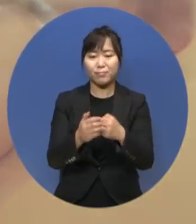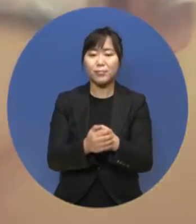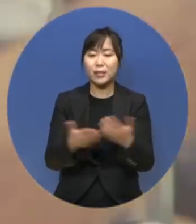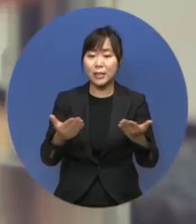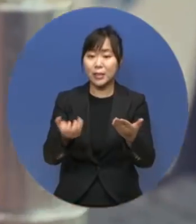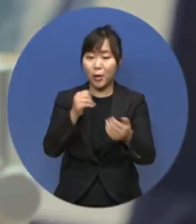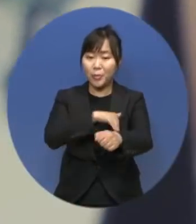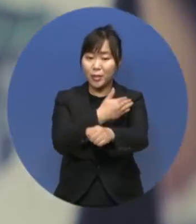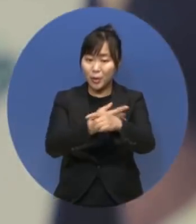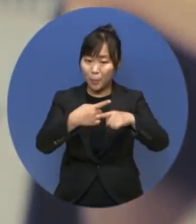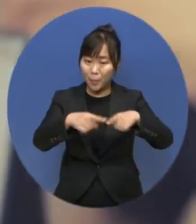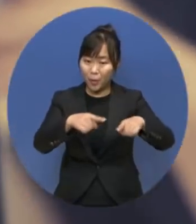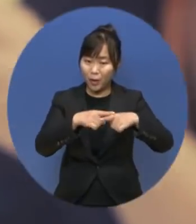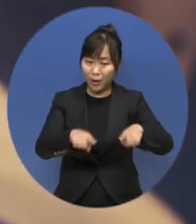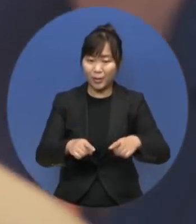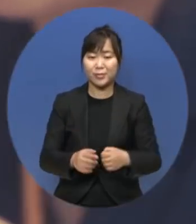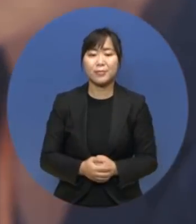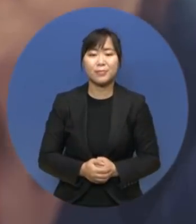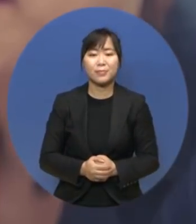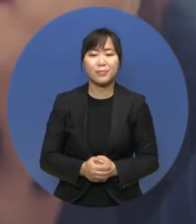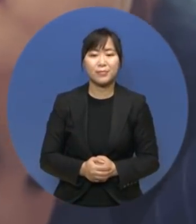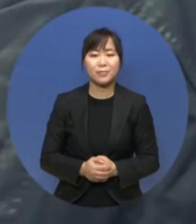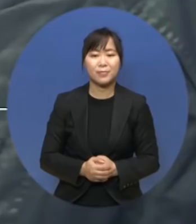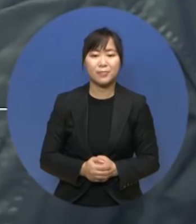직업 능력 평가,